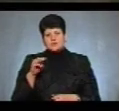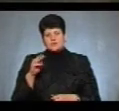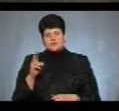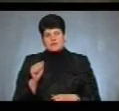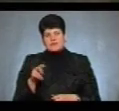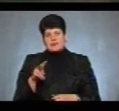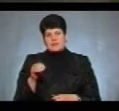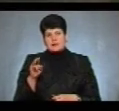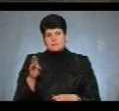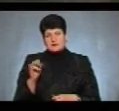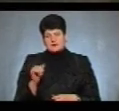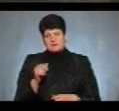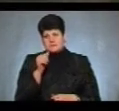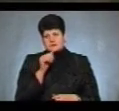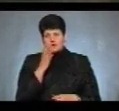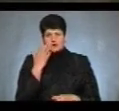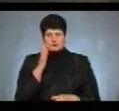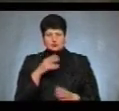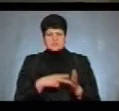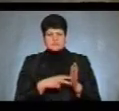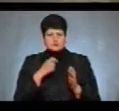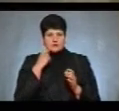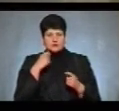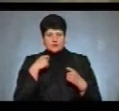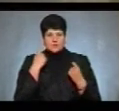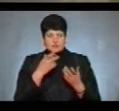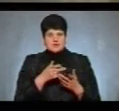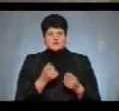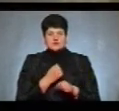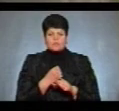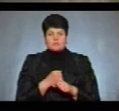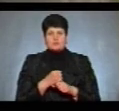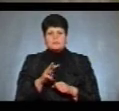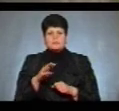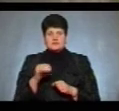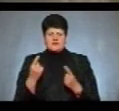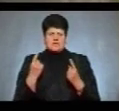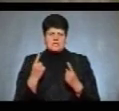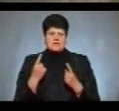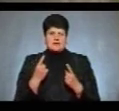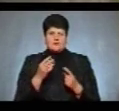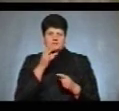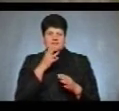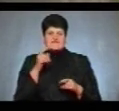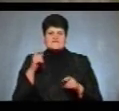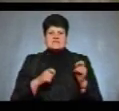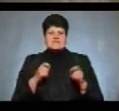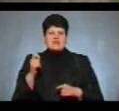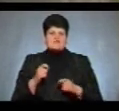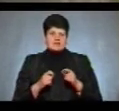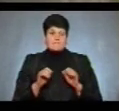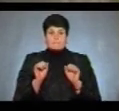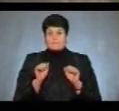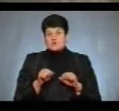липні місяці, коли буде 80-річний ювілей, ми в Мишковичах зробимо великий гумористичний фестиваль.